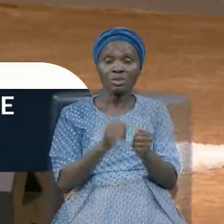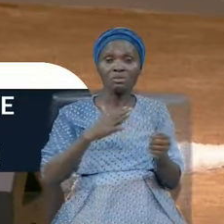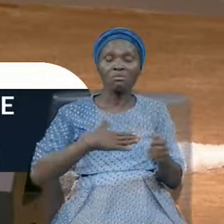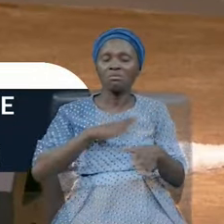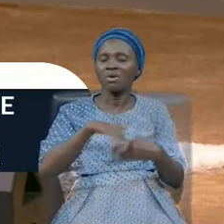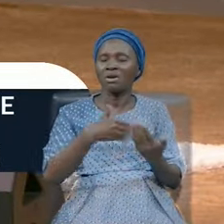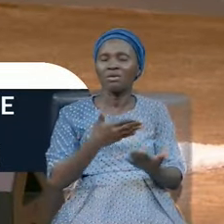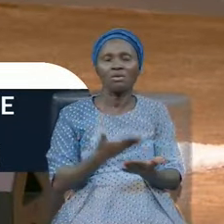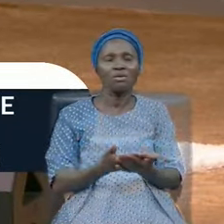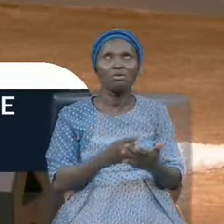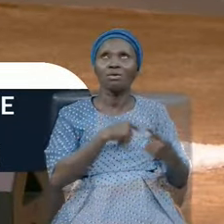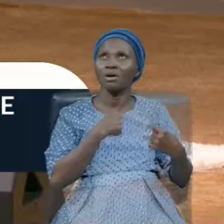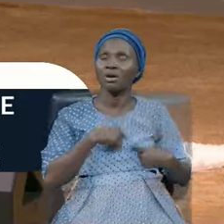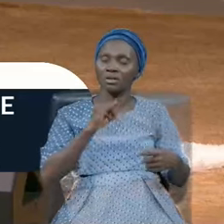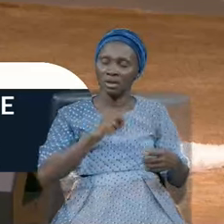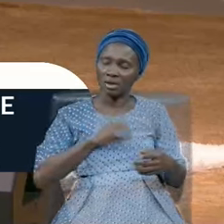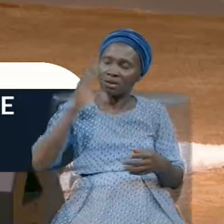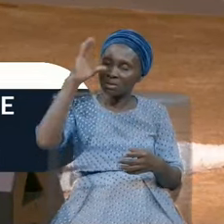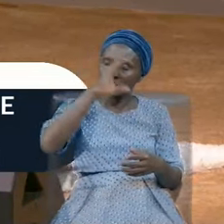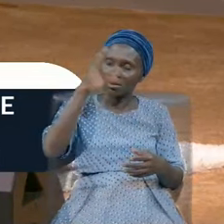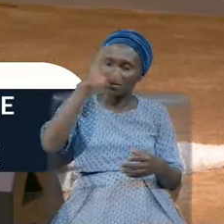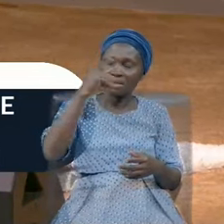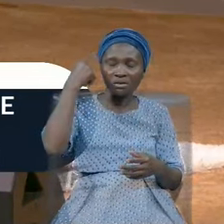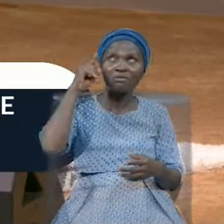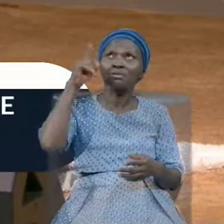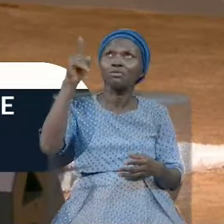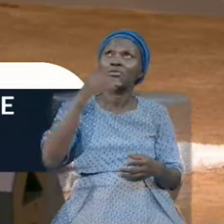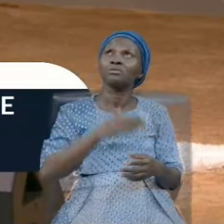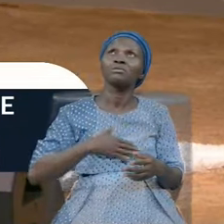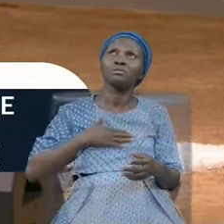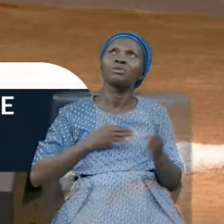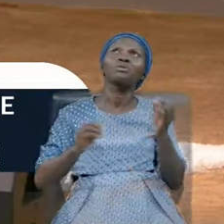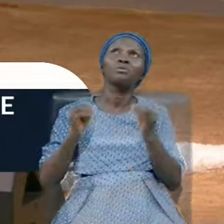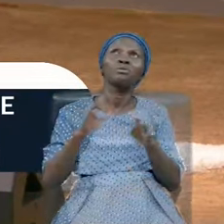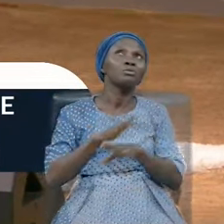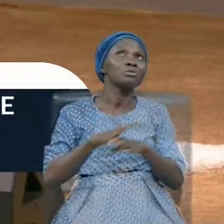Je te cherche de tout mon cœur. Ne me laisse pas égarer loin de tes commandements.